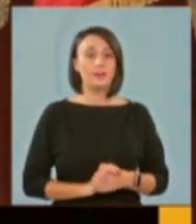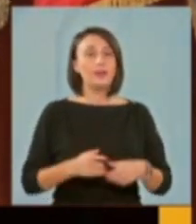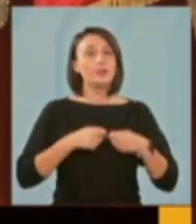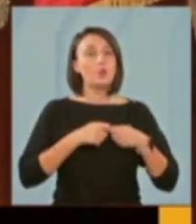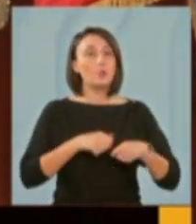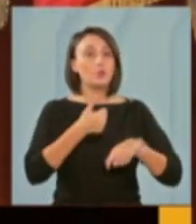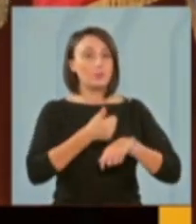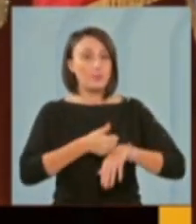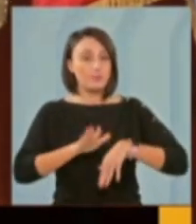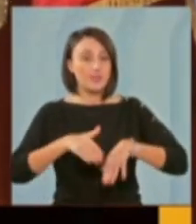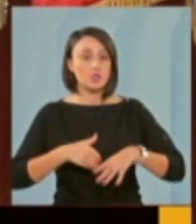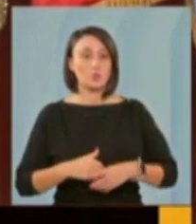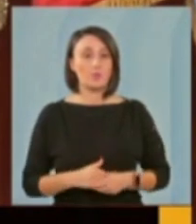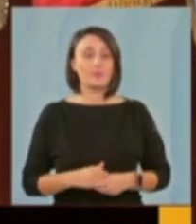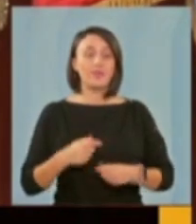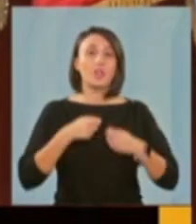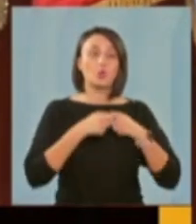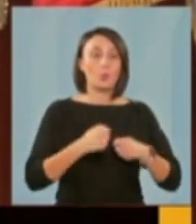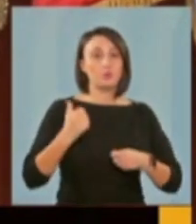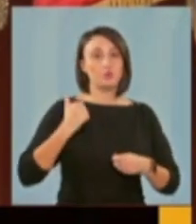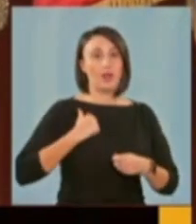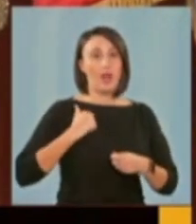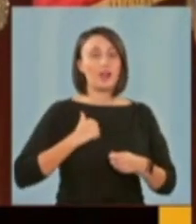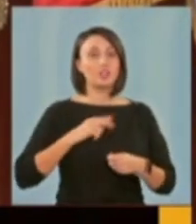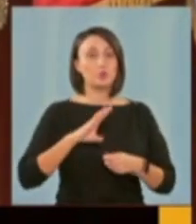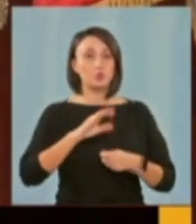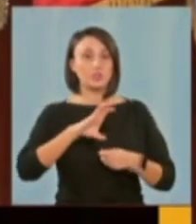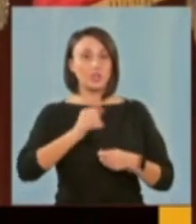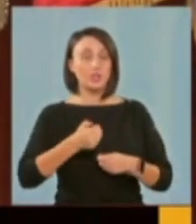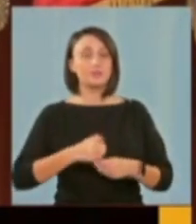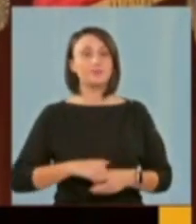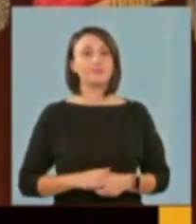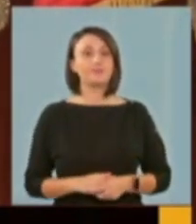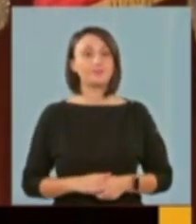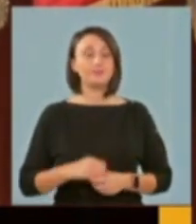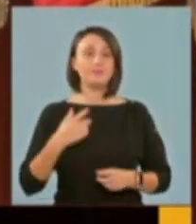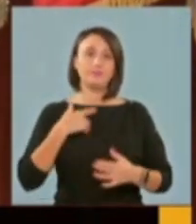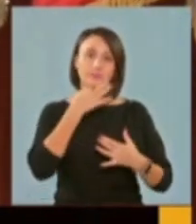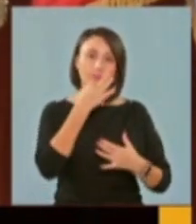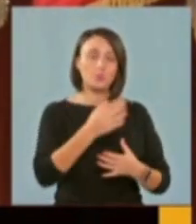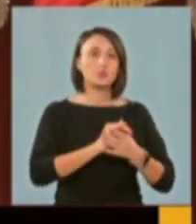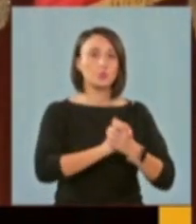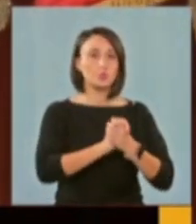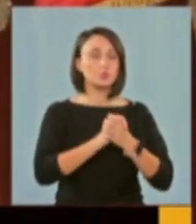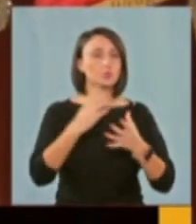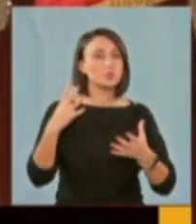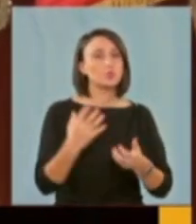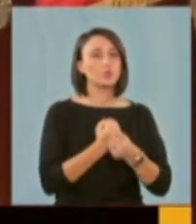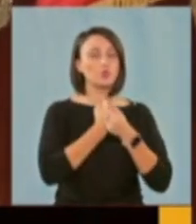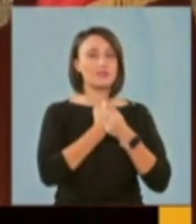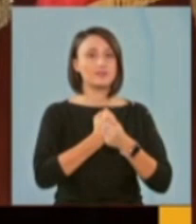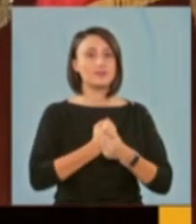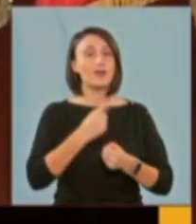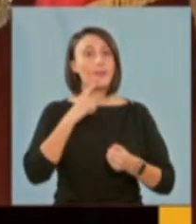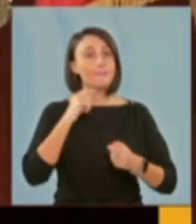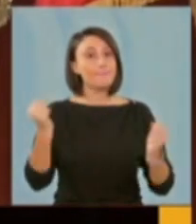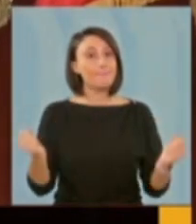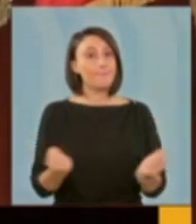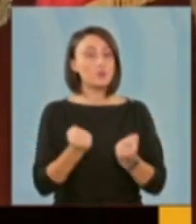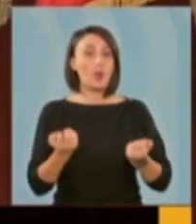domnul premier, pe domnul general Nicolae Ciucă, să-i doresc succes în